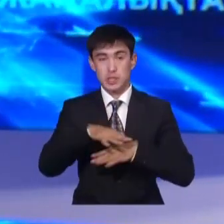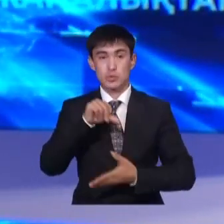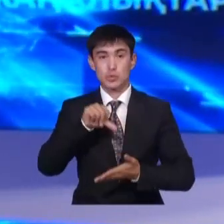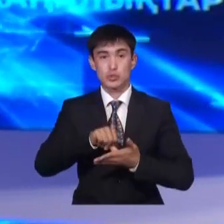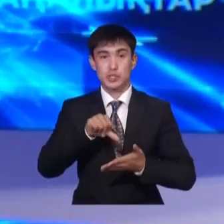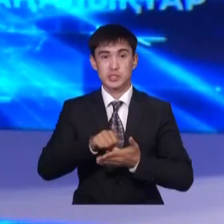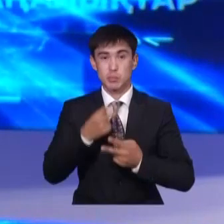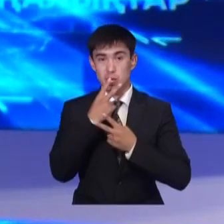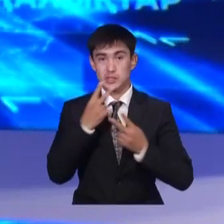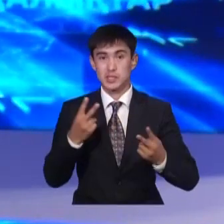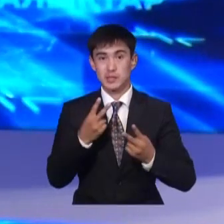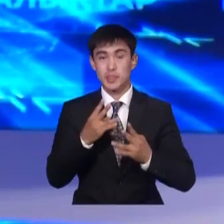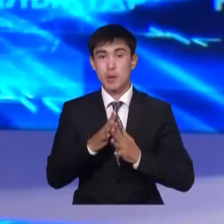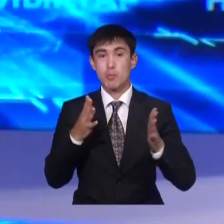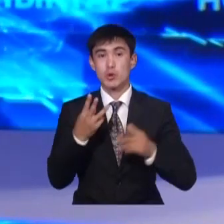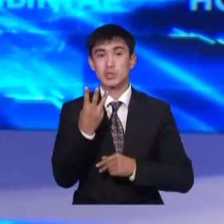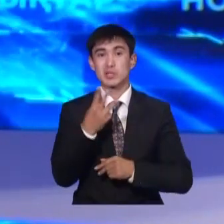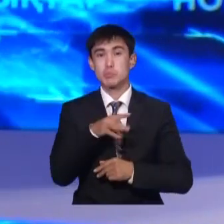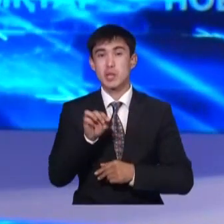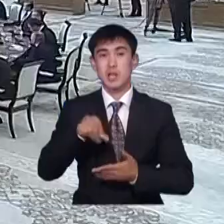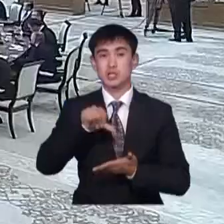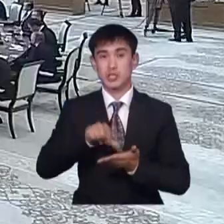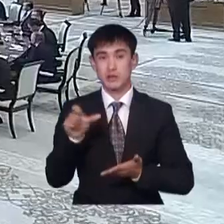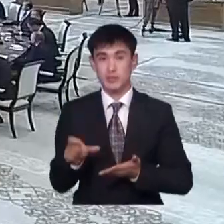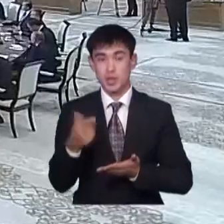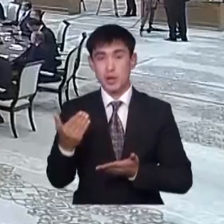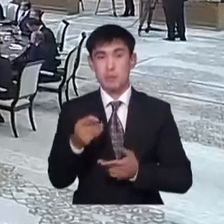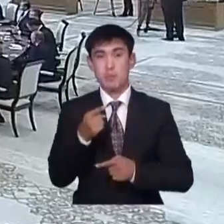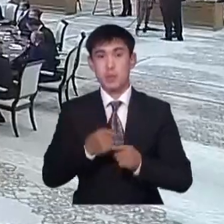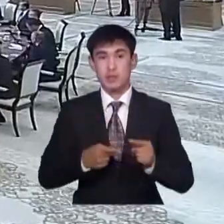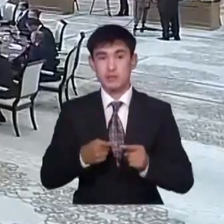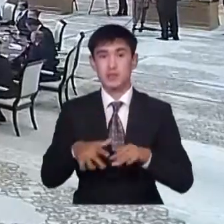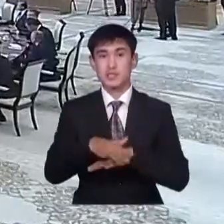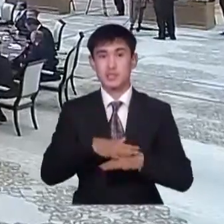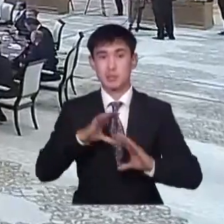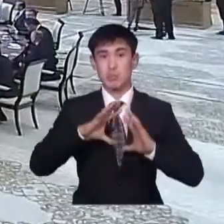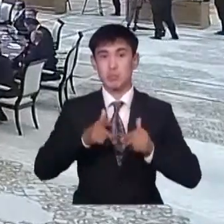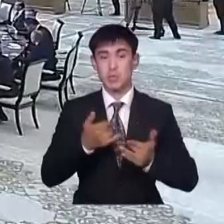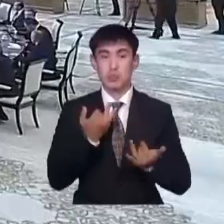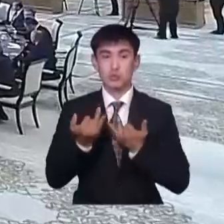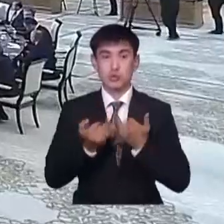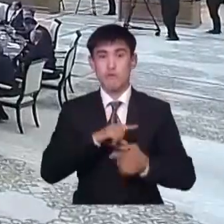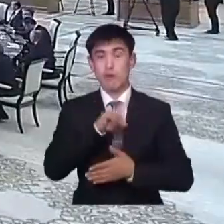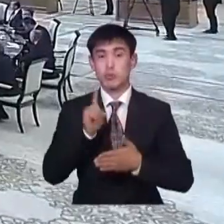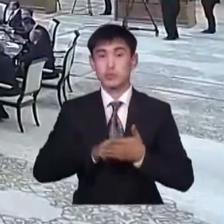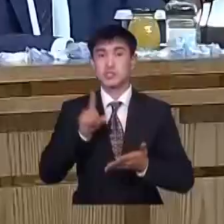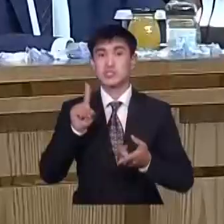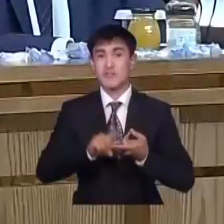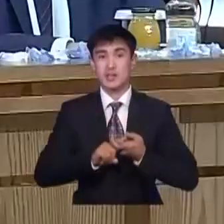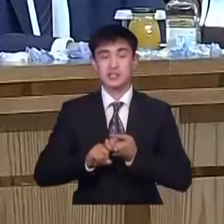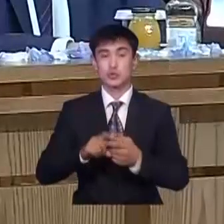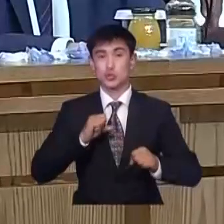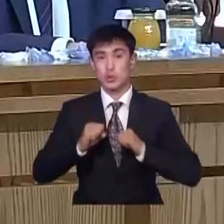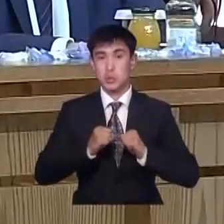Страны-участницы, представляющие интересы более 3 миллиардов человек, то есть половины населения планеты, обсуждали вопросы, связанные